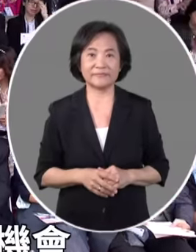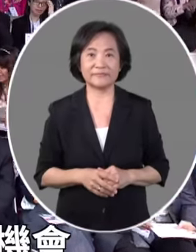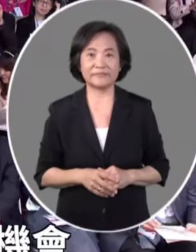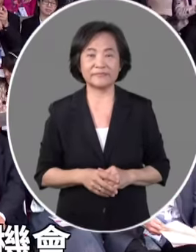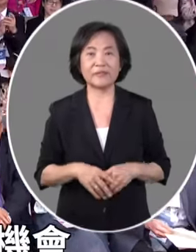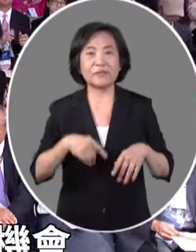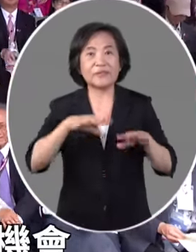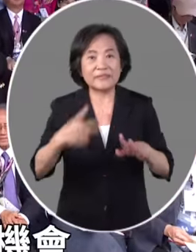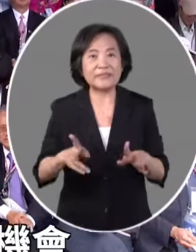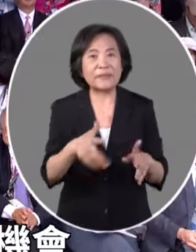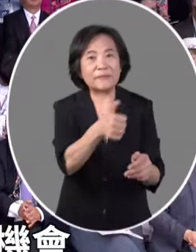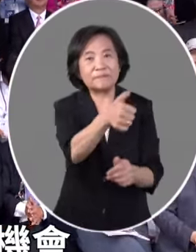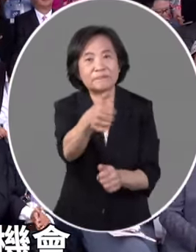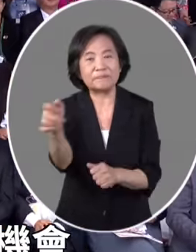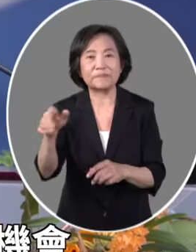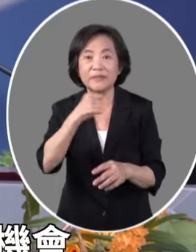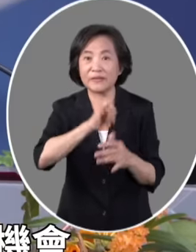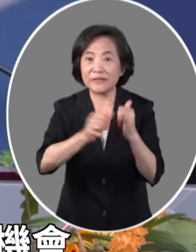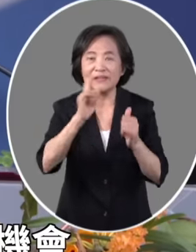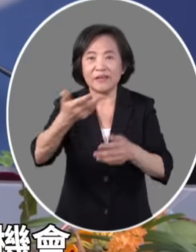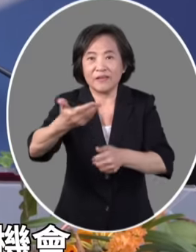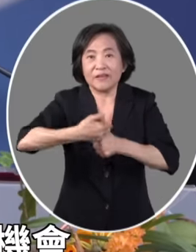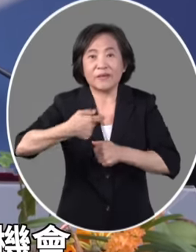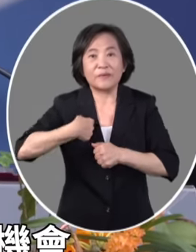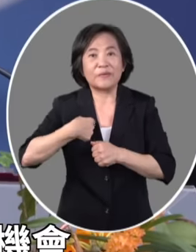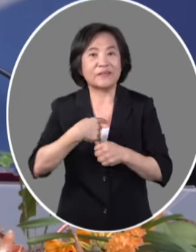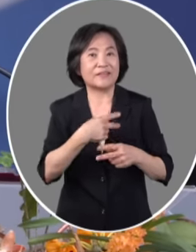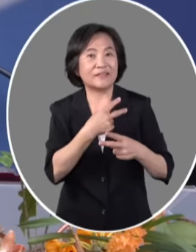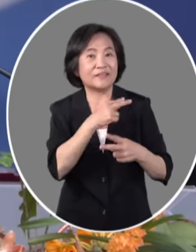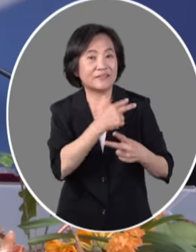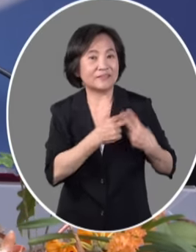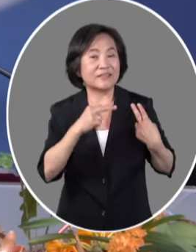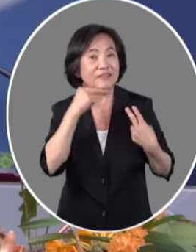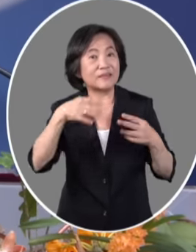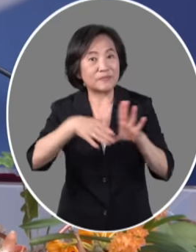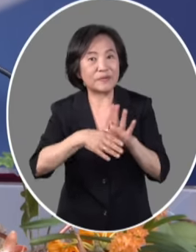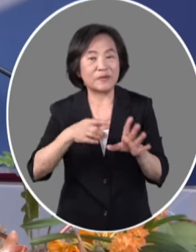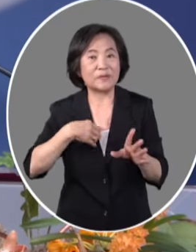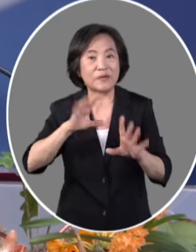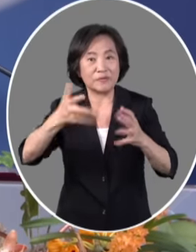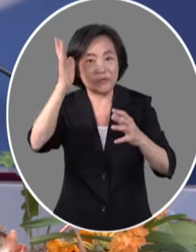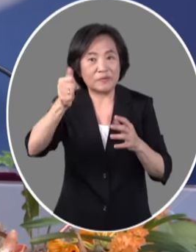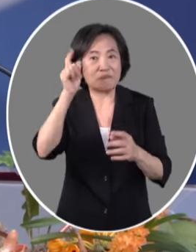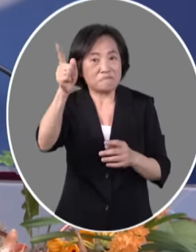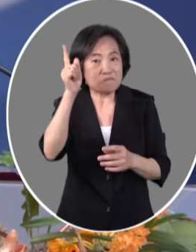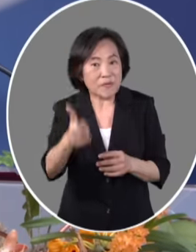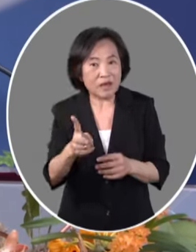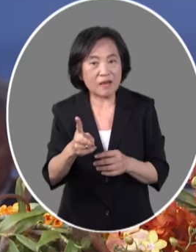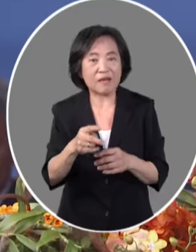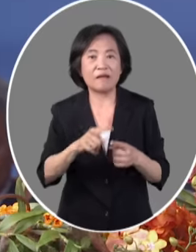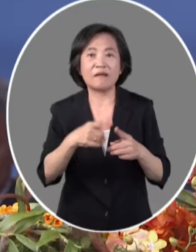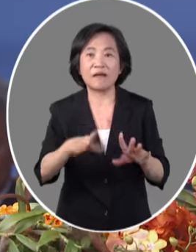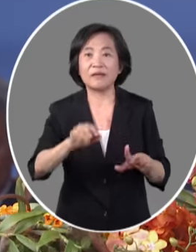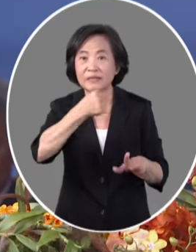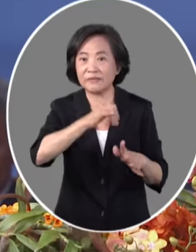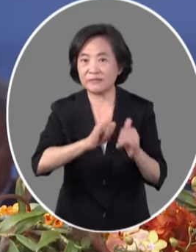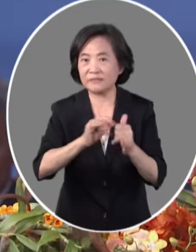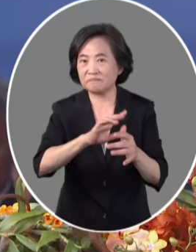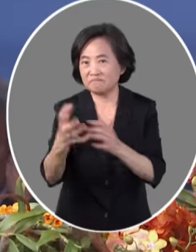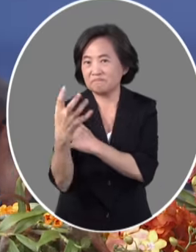我要感谢台湾人民给蔡英文2次机会担任中华民国总统，和台湾人一起打